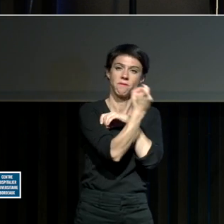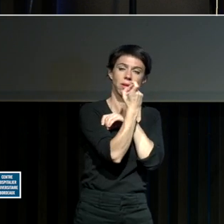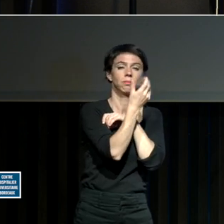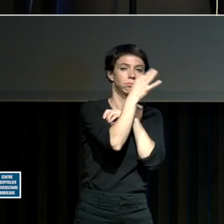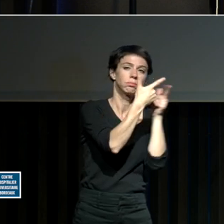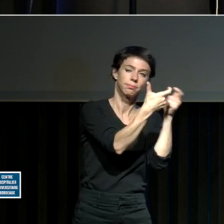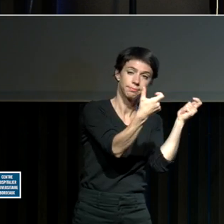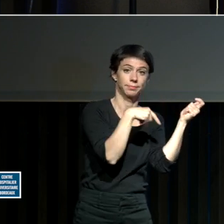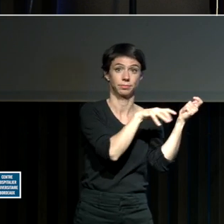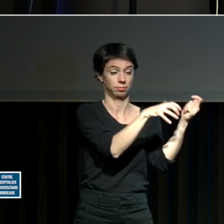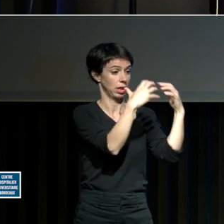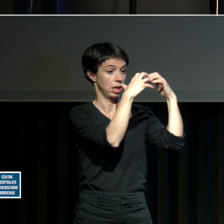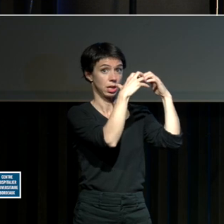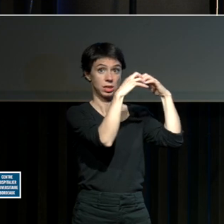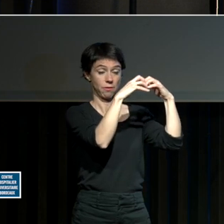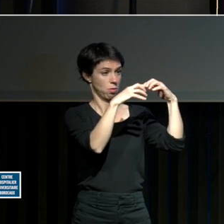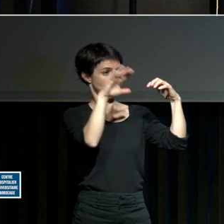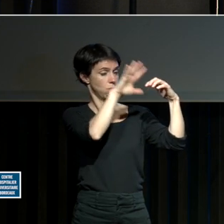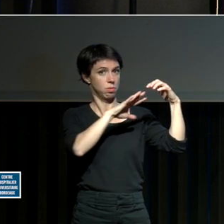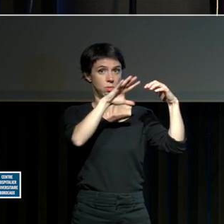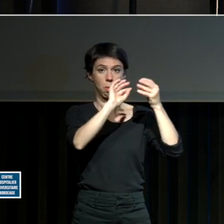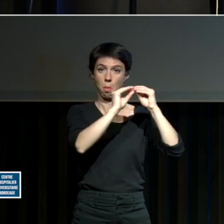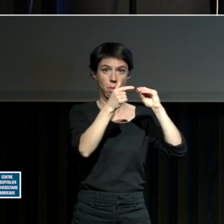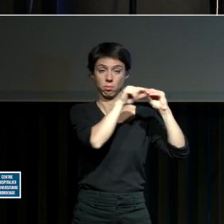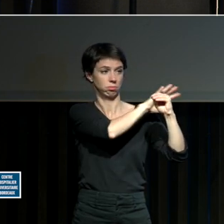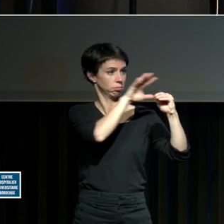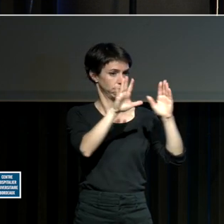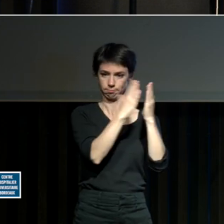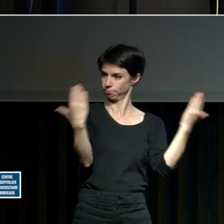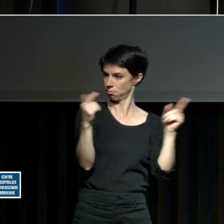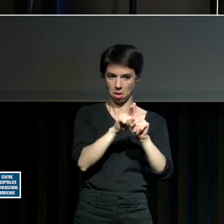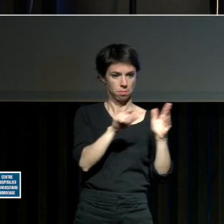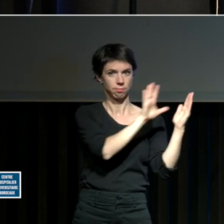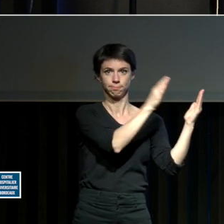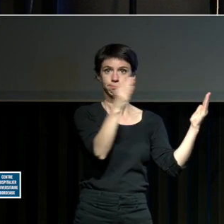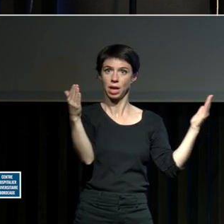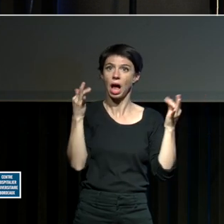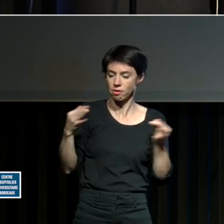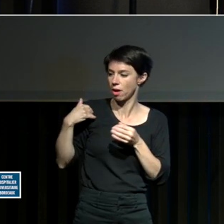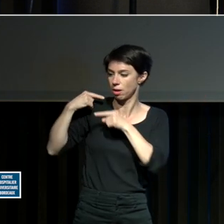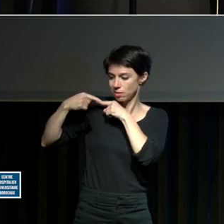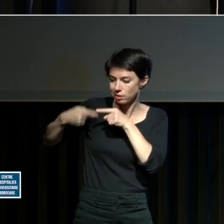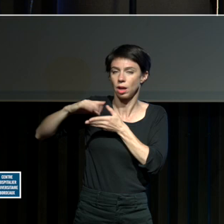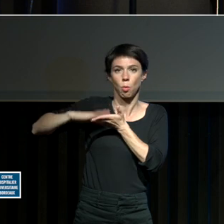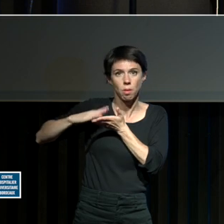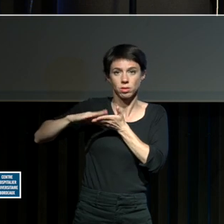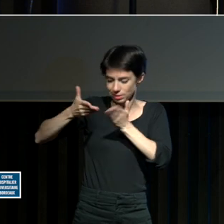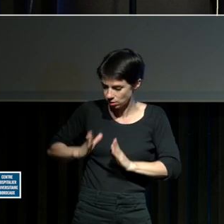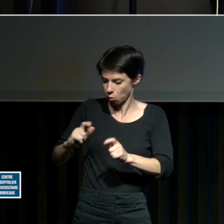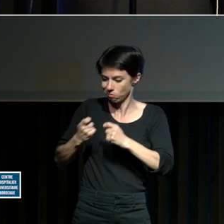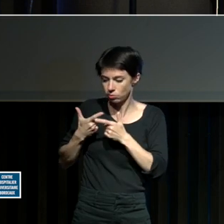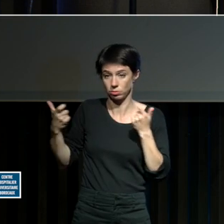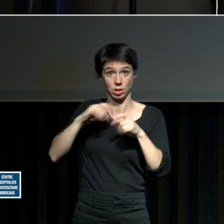contrôle cognitif, le renforcement, la récompense et la prise de décision.